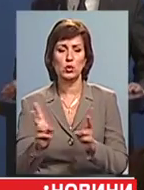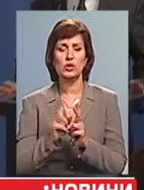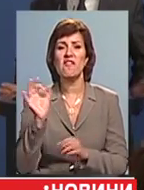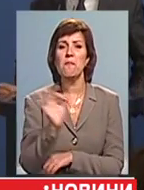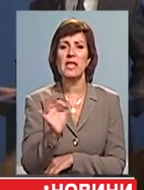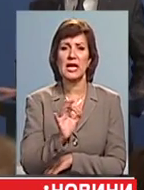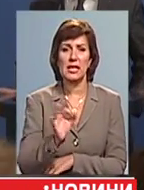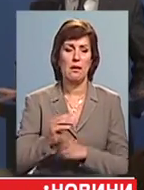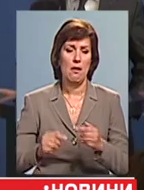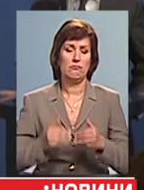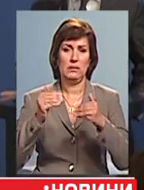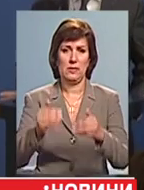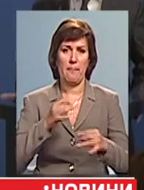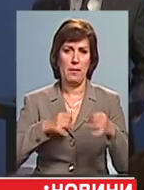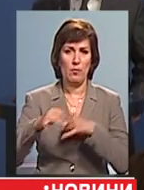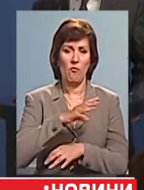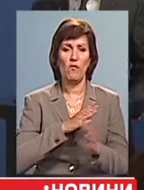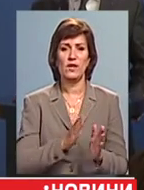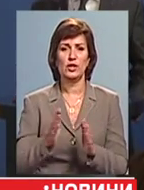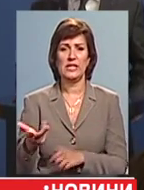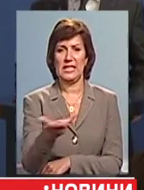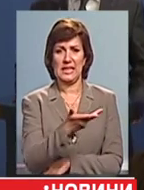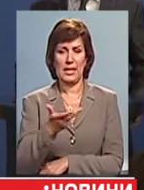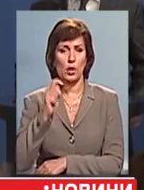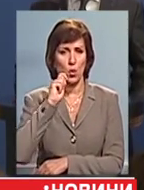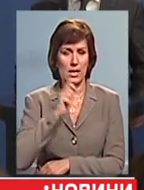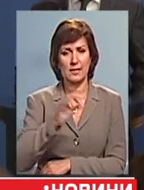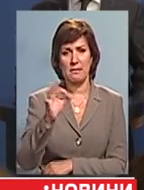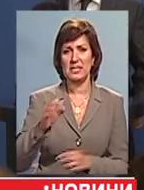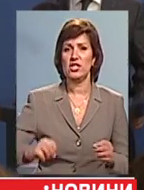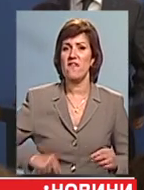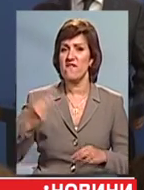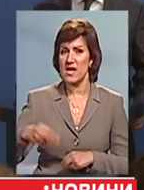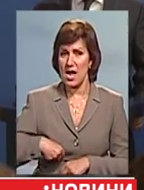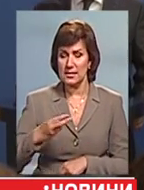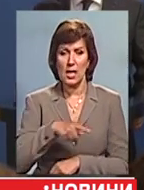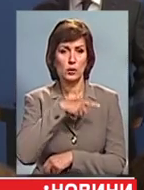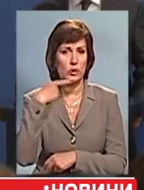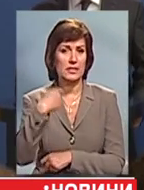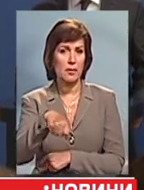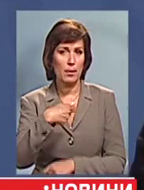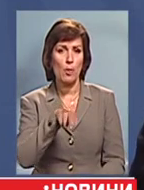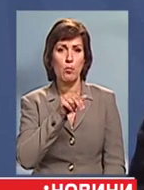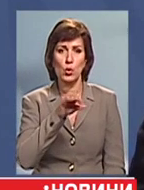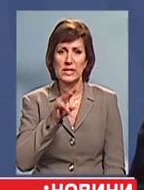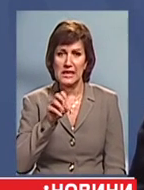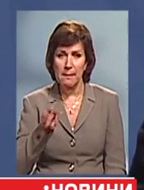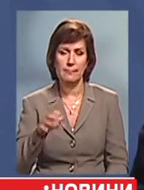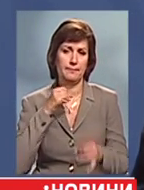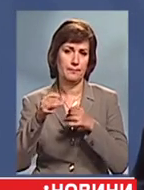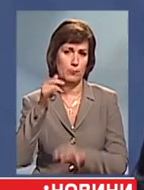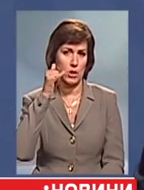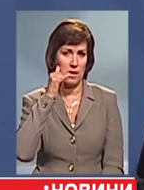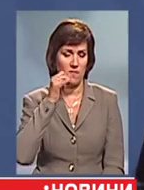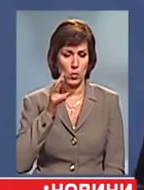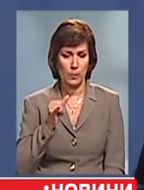Берліні. Черговий етап перемовин проходив у режимі трійки – Україна, Німеччина та Франція. З російським президентом Володимиром Путіним поговорили